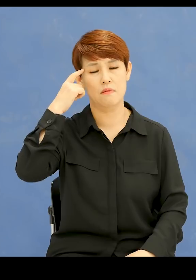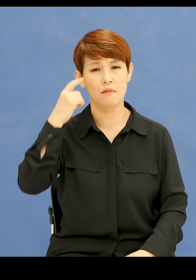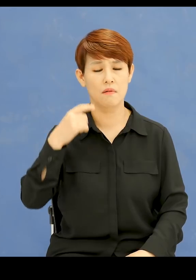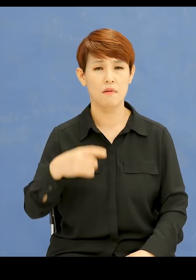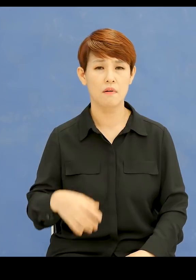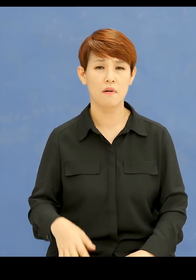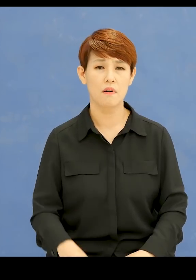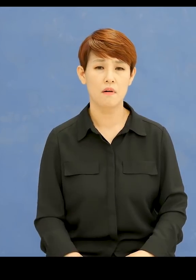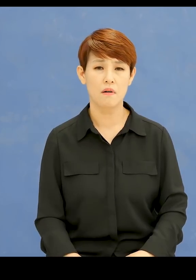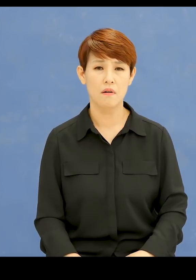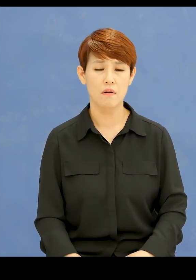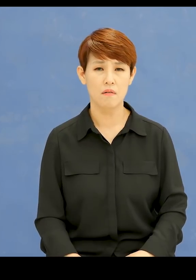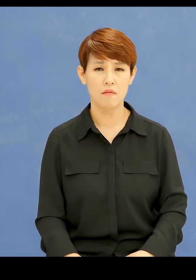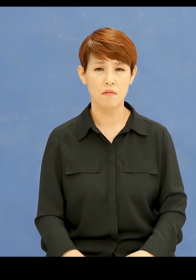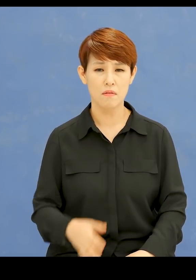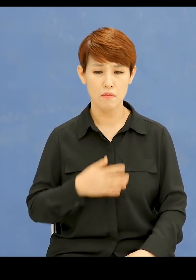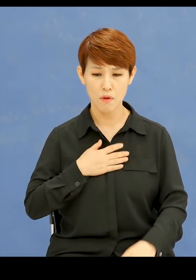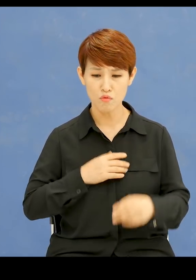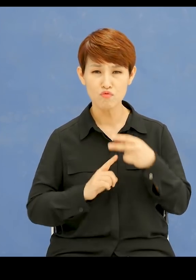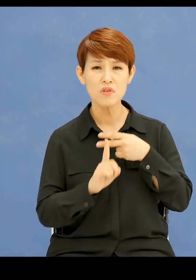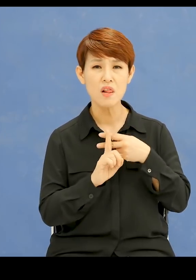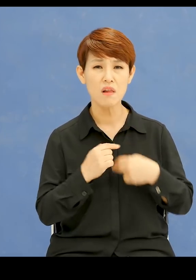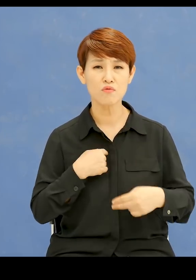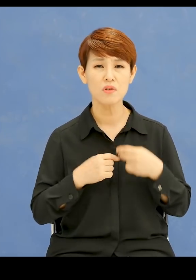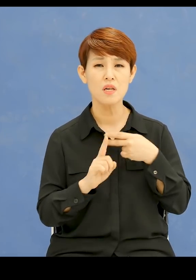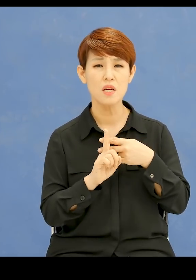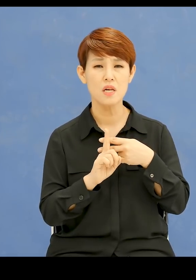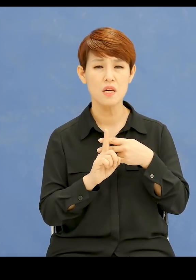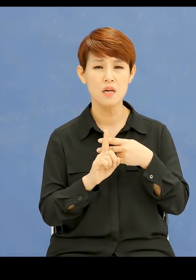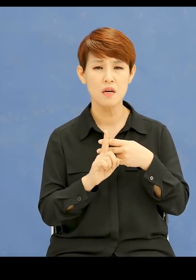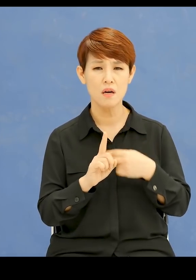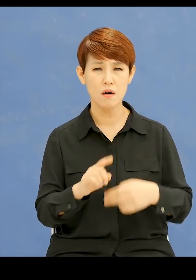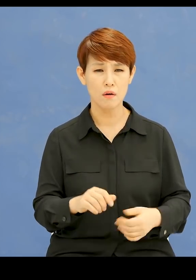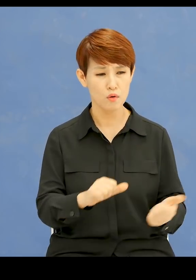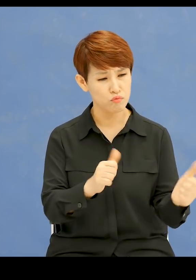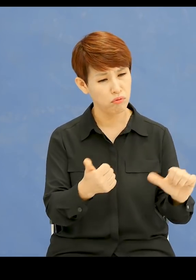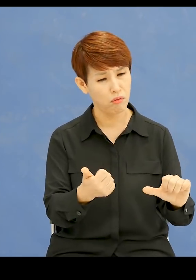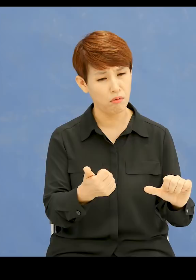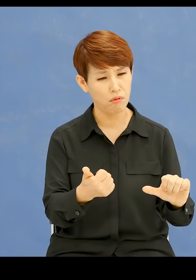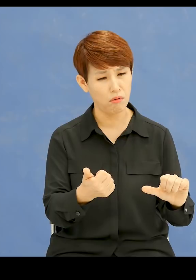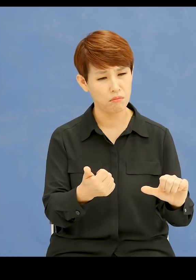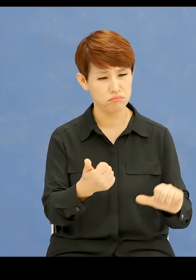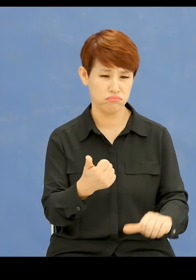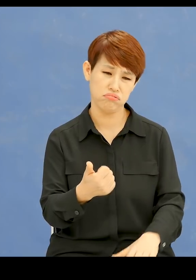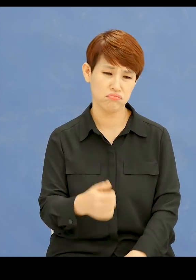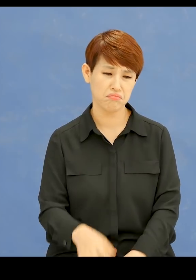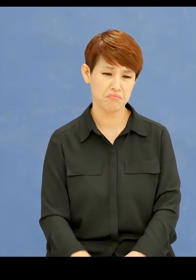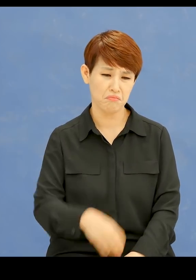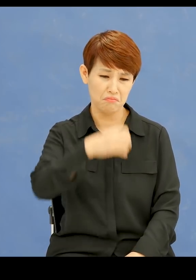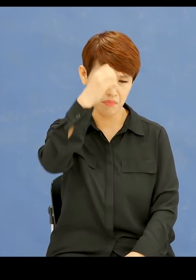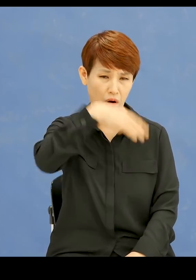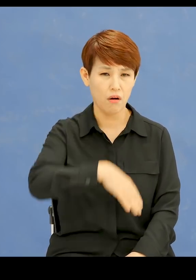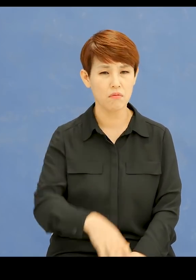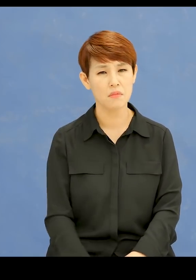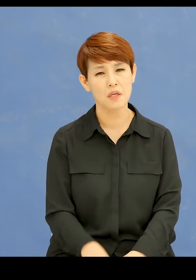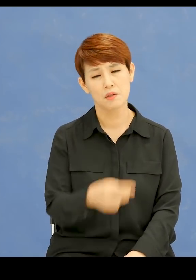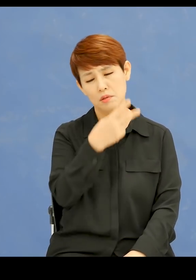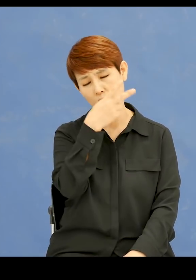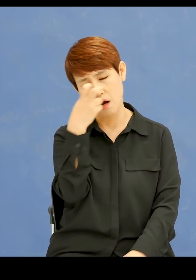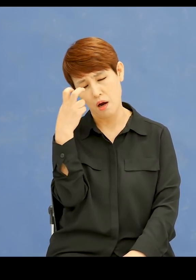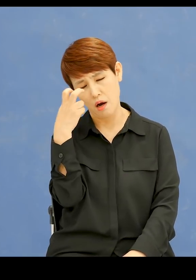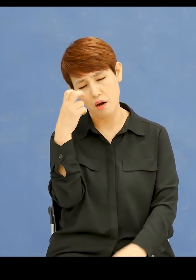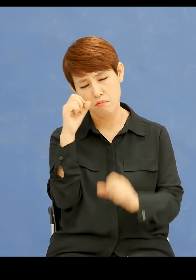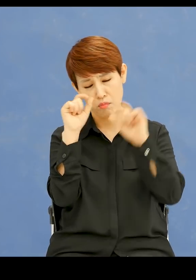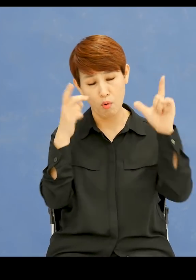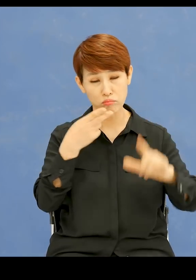그 뒤에는 이 어린아이가 이런 생각도 막 하게 돼요. 죽는 거 별거 없네? 아무것도 아니네? 그냥 자다가 눈 안 뜨면